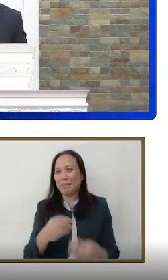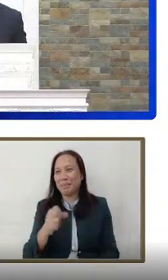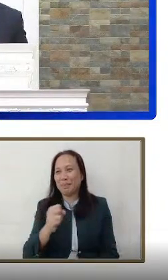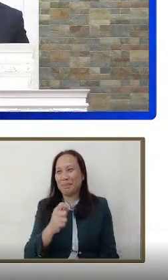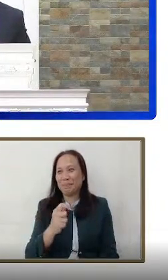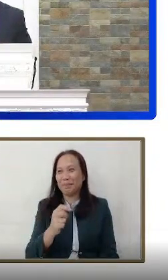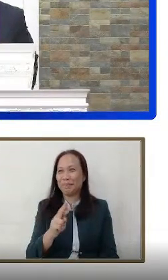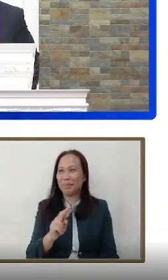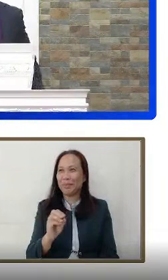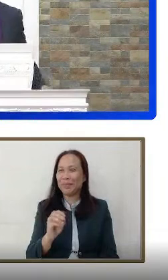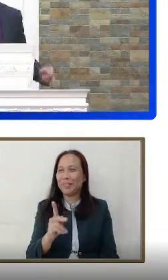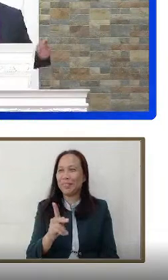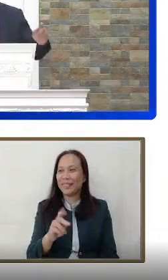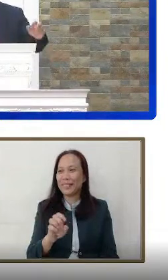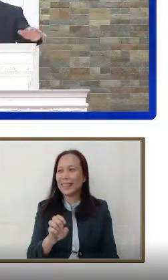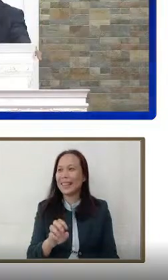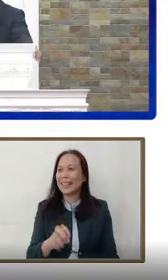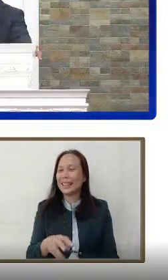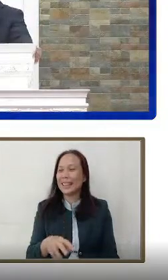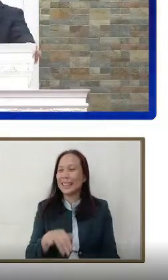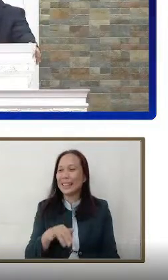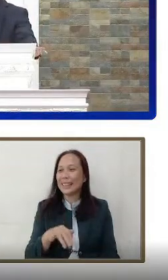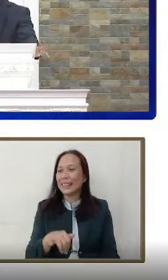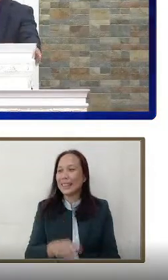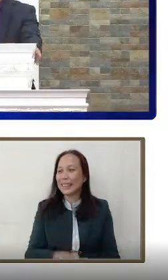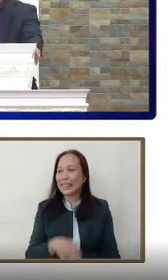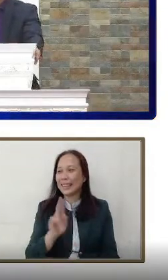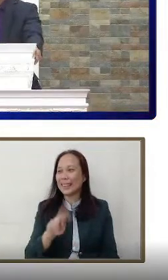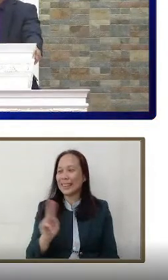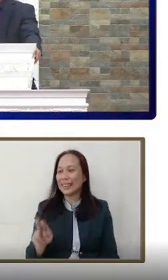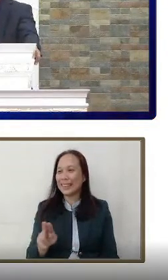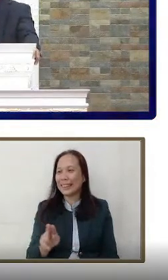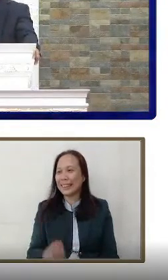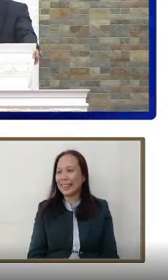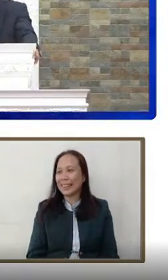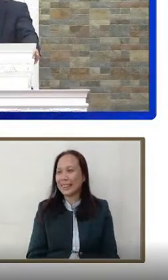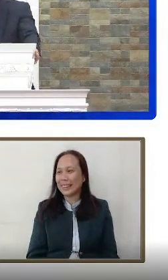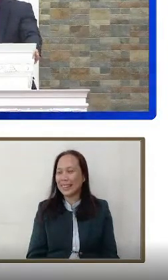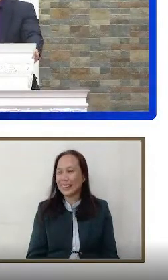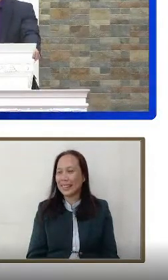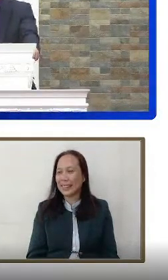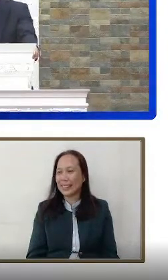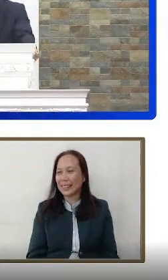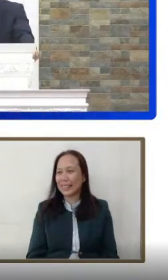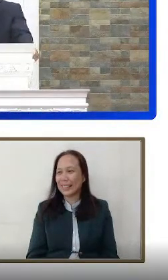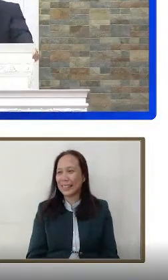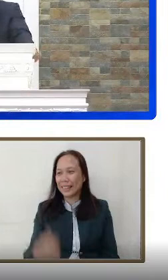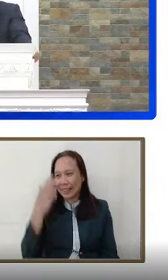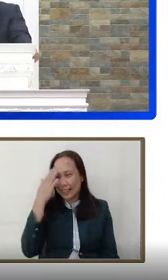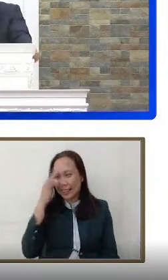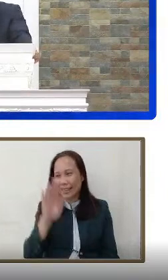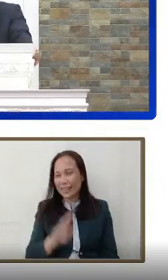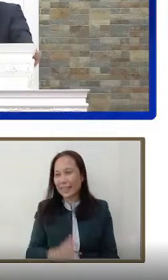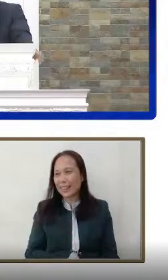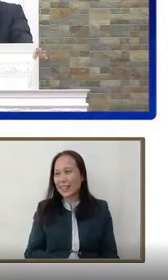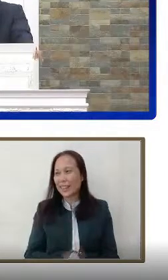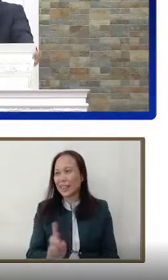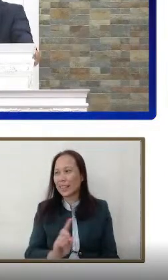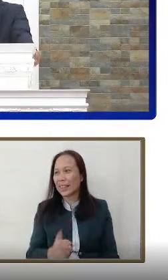Tama. Kailangan niya. Kasi medyo hindi ko alam kung ano nangyari. Pinalo kagabi to